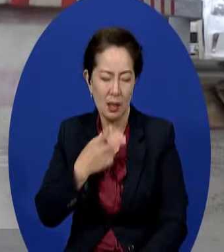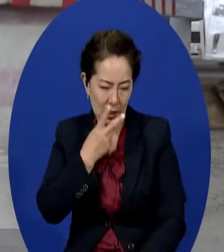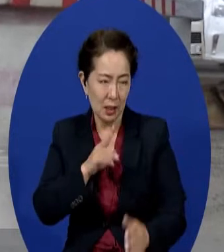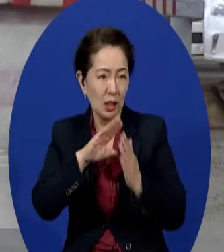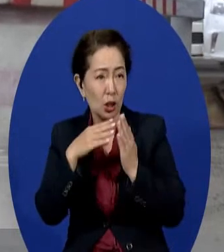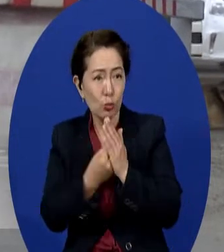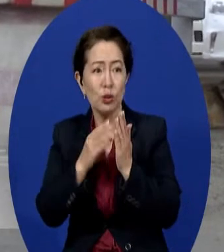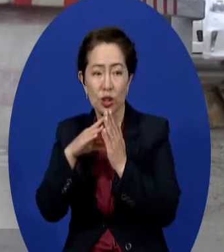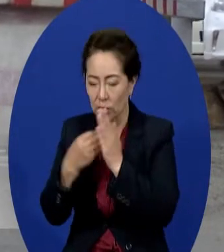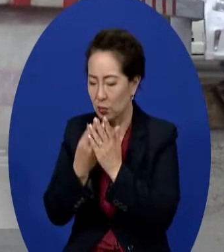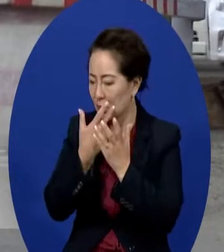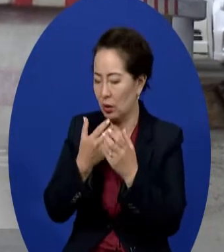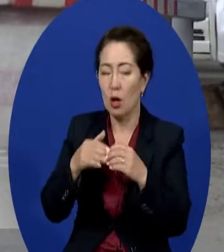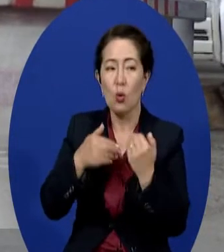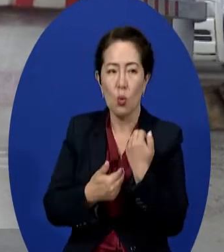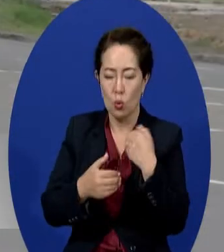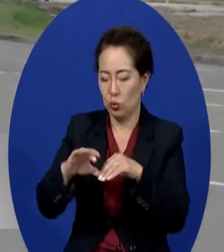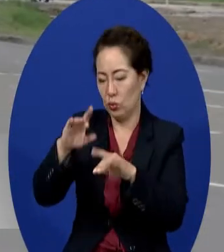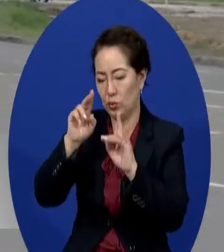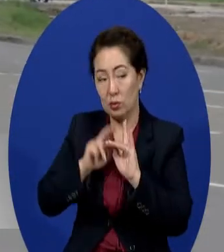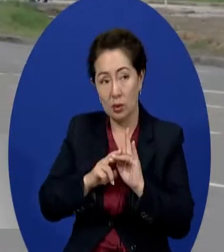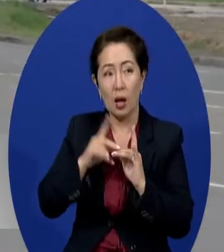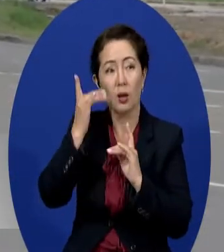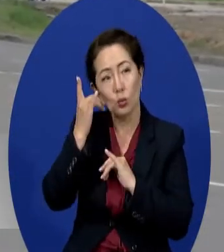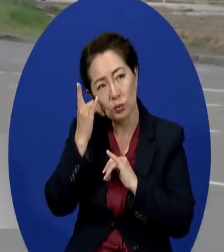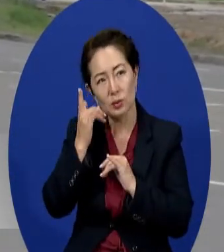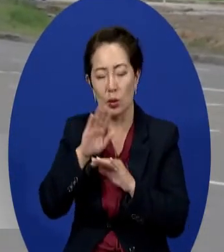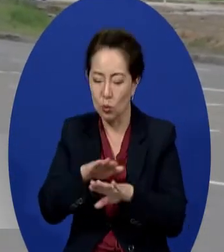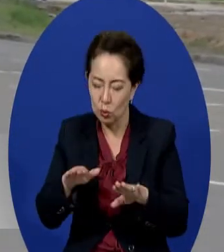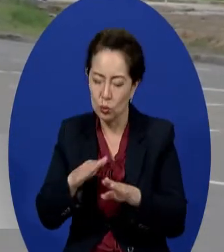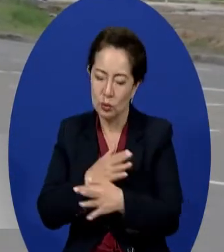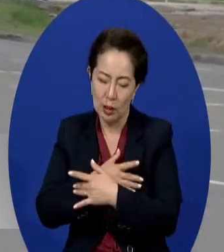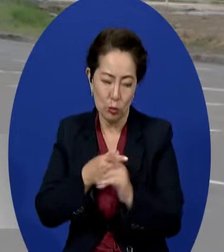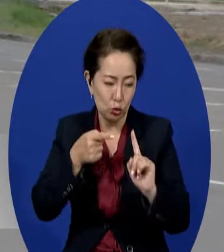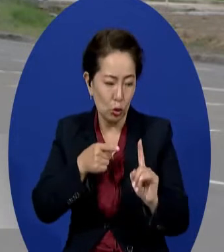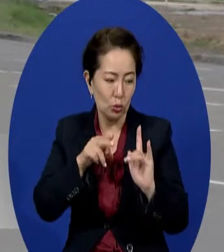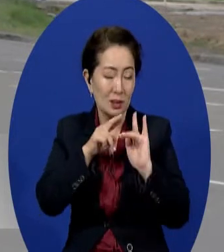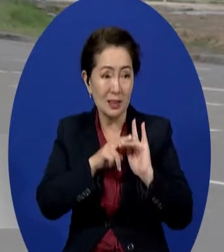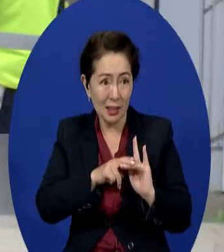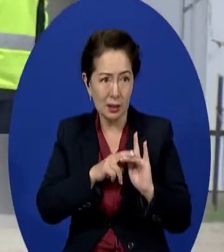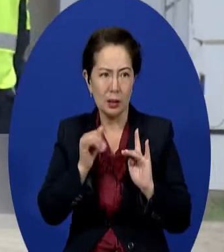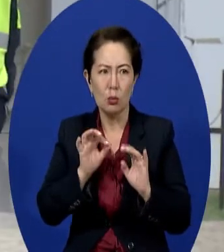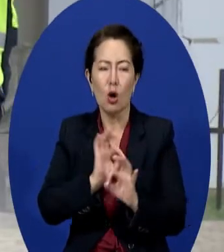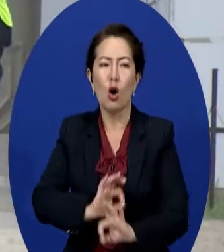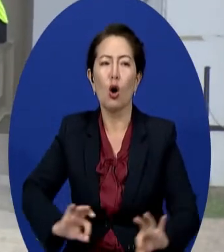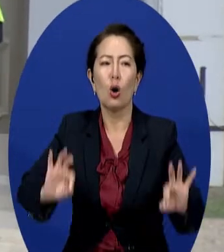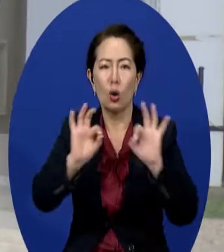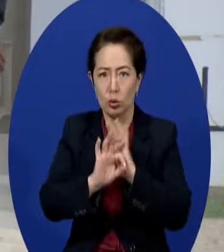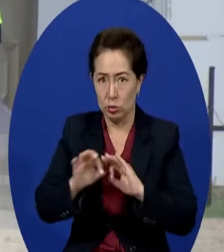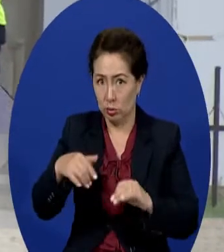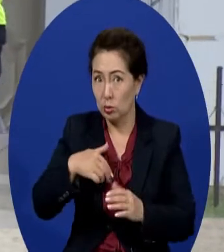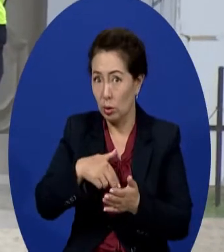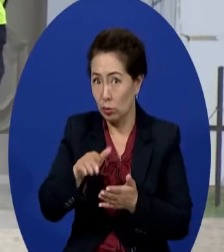Хөдөө орон төрөө. Хүүхдээ ардаа унтуулцсан явж байна. Эсвэл хүүхдүүдээ зориултын сандалтыг суулгасан зарим муур сулчлуудаа аваад явж байна.